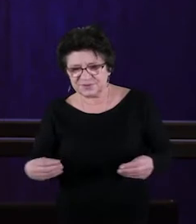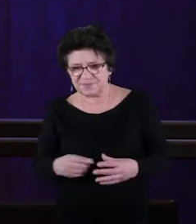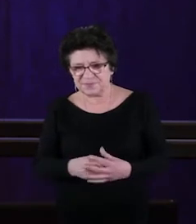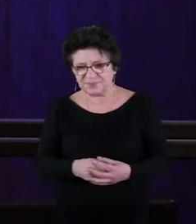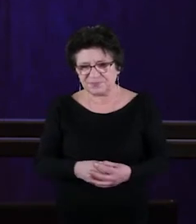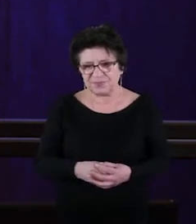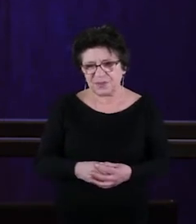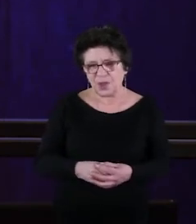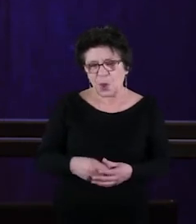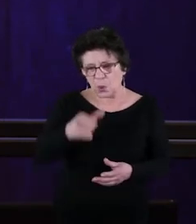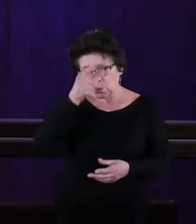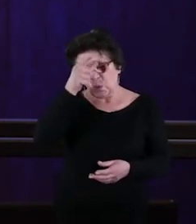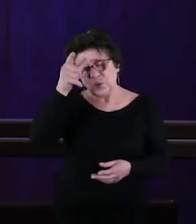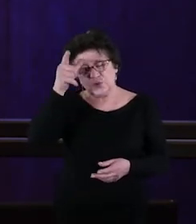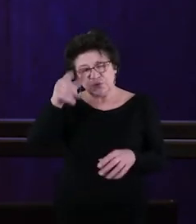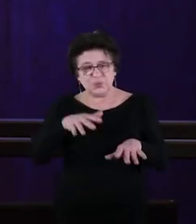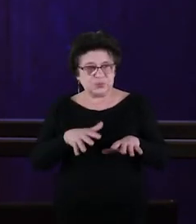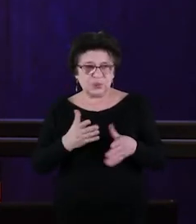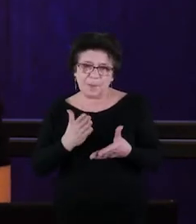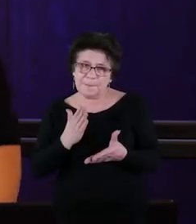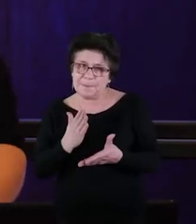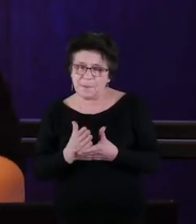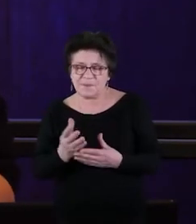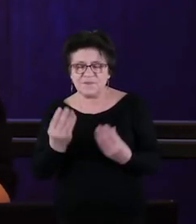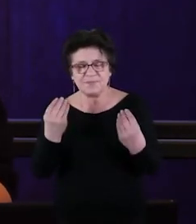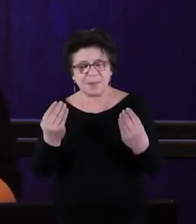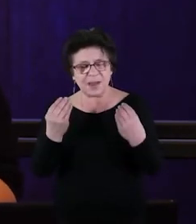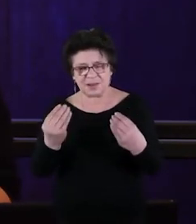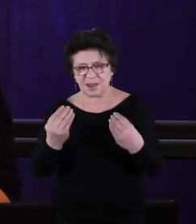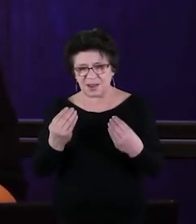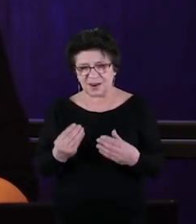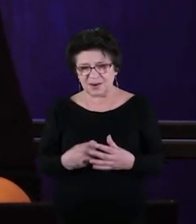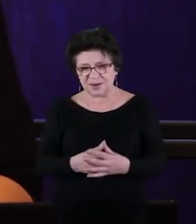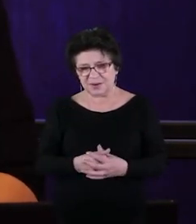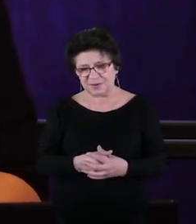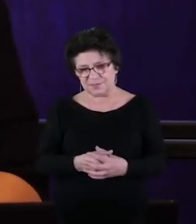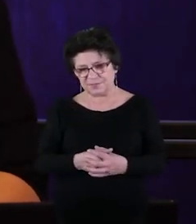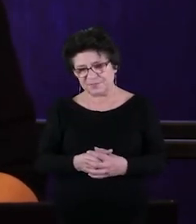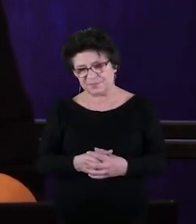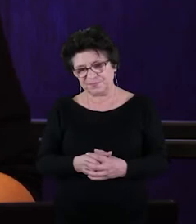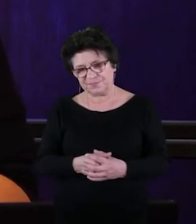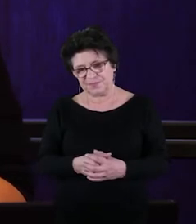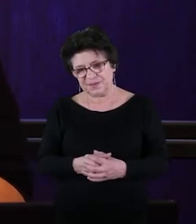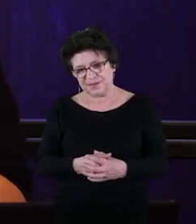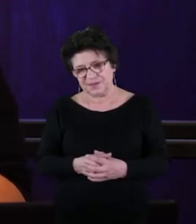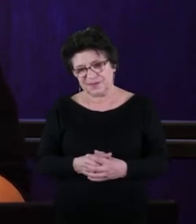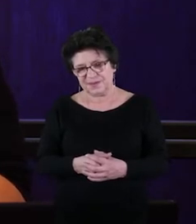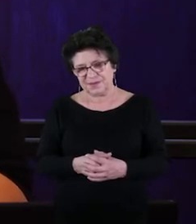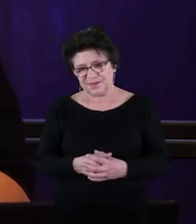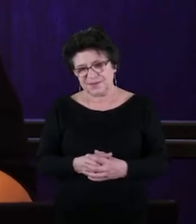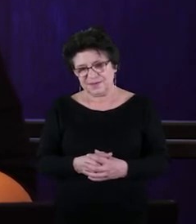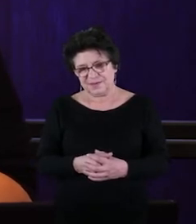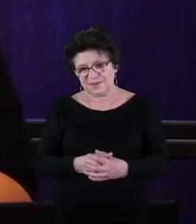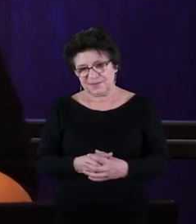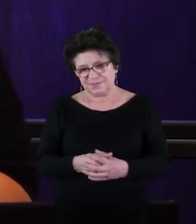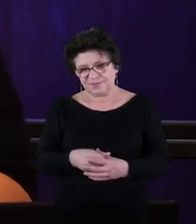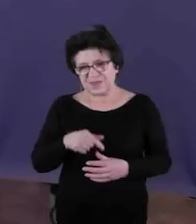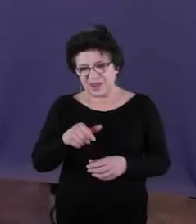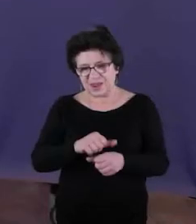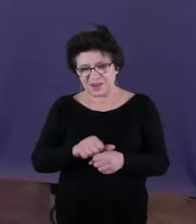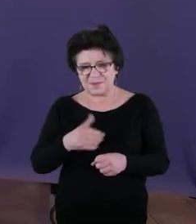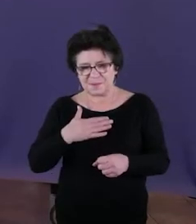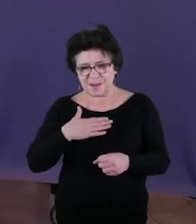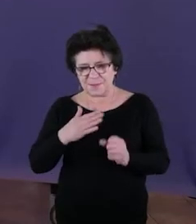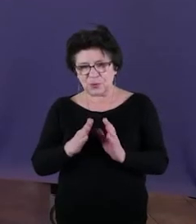wspaniałych ludziach którzy naprawdę przyczynili się do ukrycia tego obrazu jest ta książka